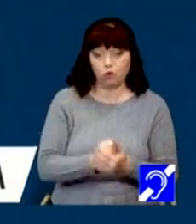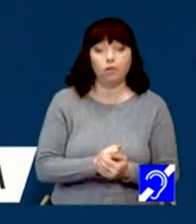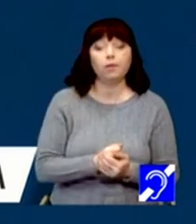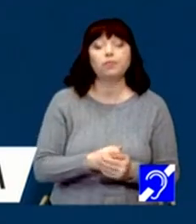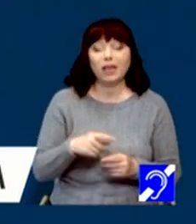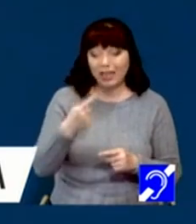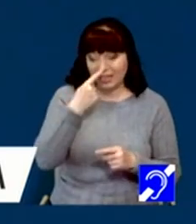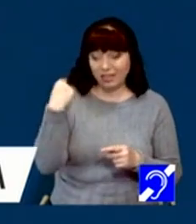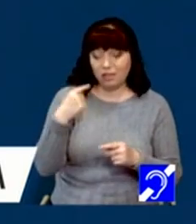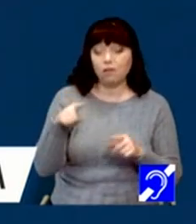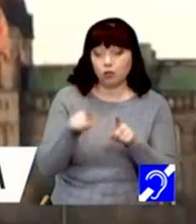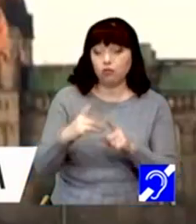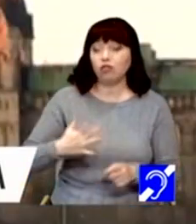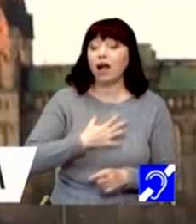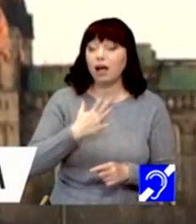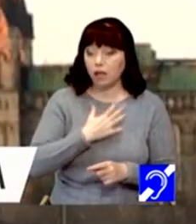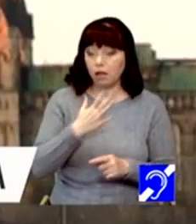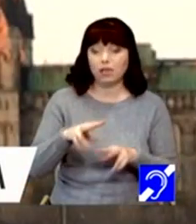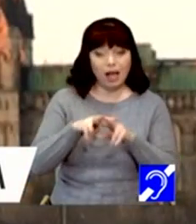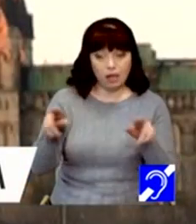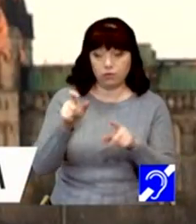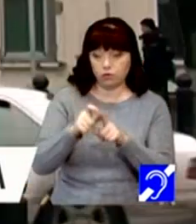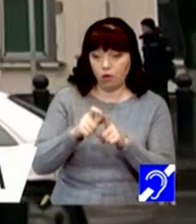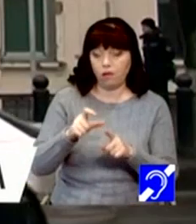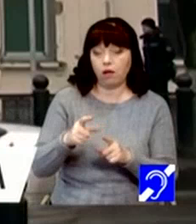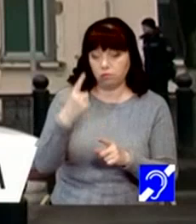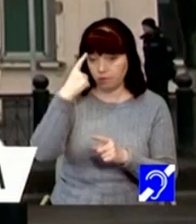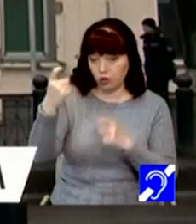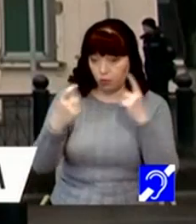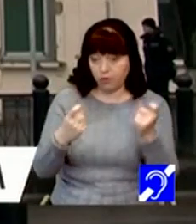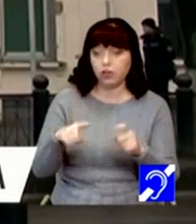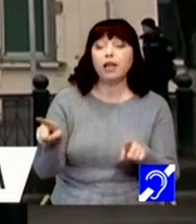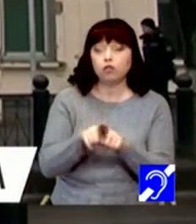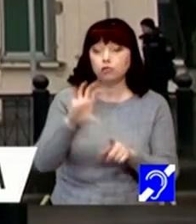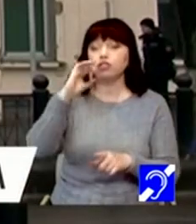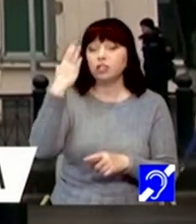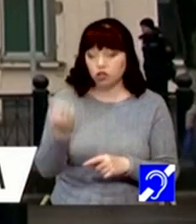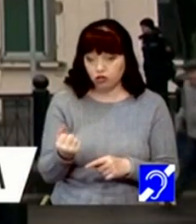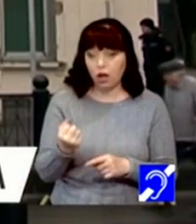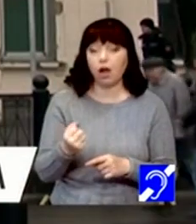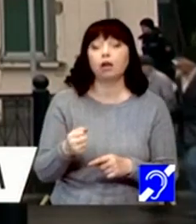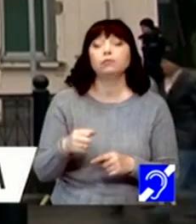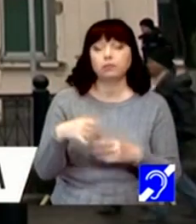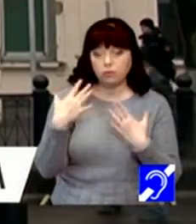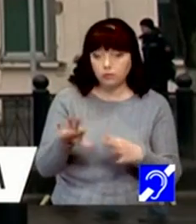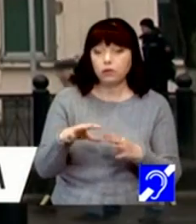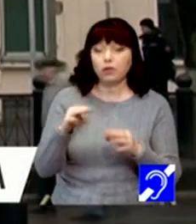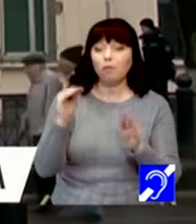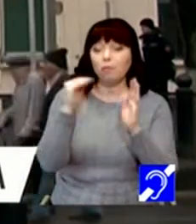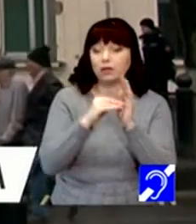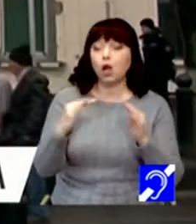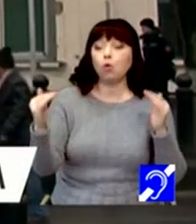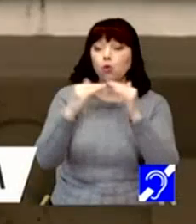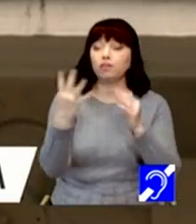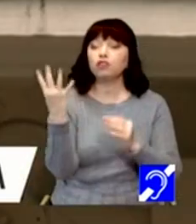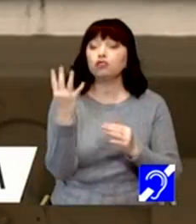departamentul de Externe al Canadei a venit cu avertizare similare în totodată Ambasada Statelor Unite în Republica Moldova actualizat nivelul patru de risc pentru